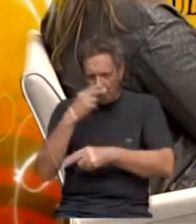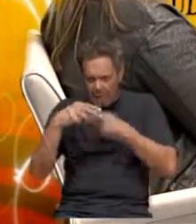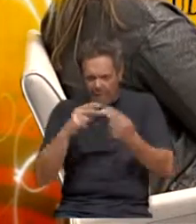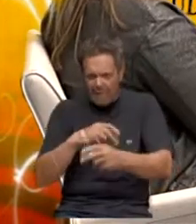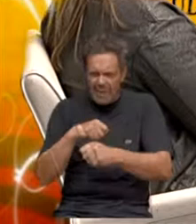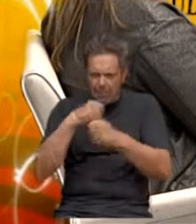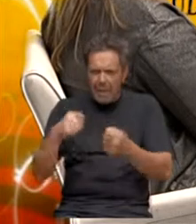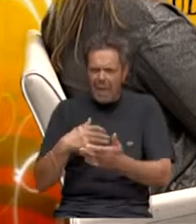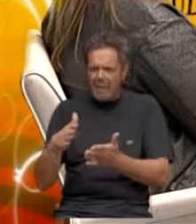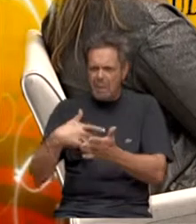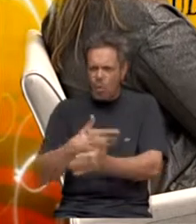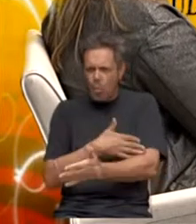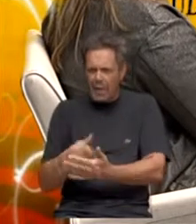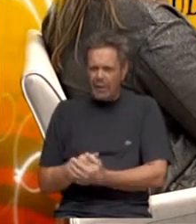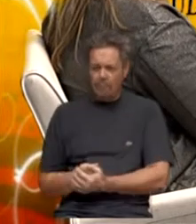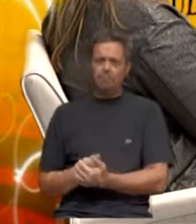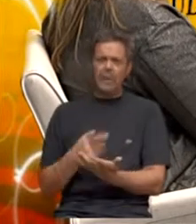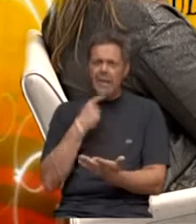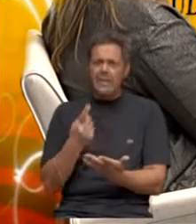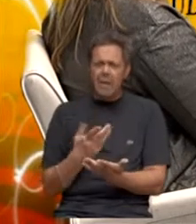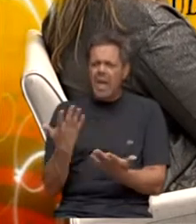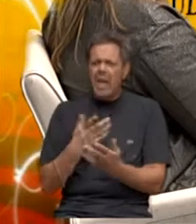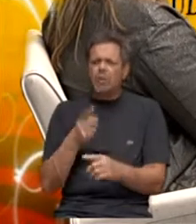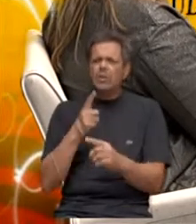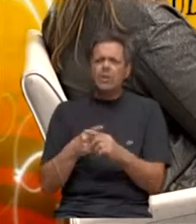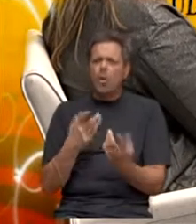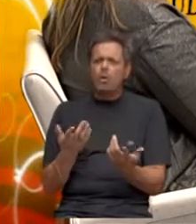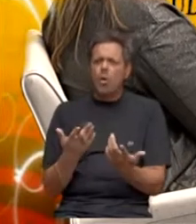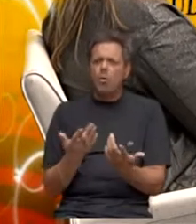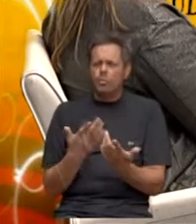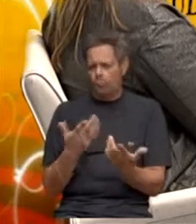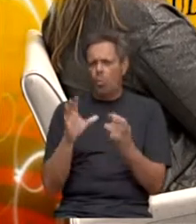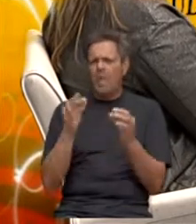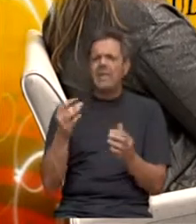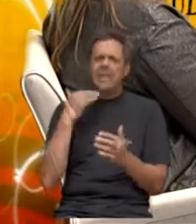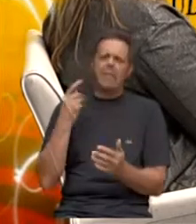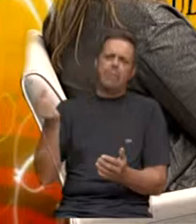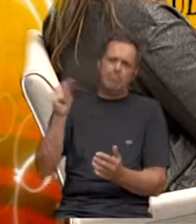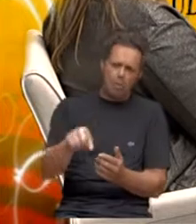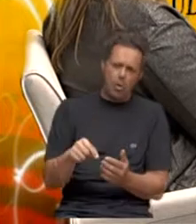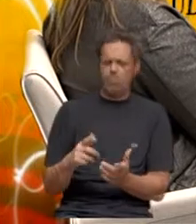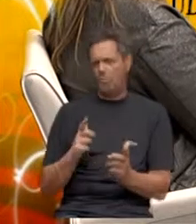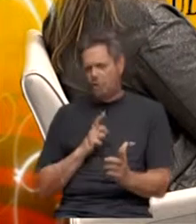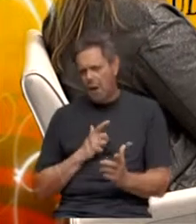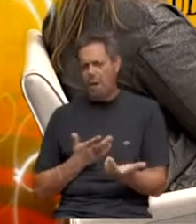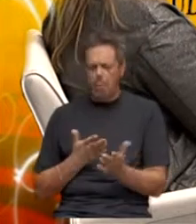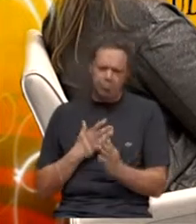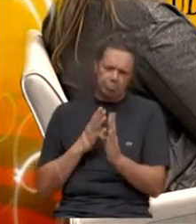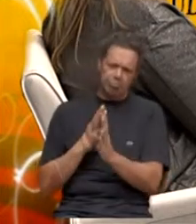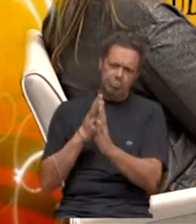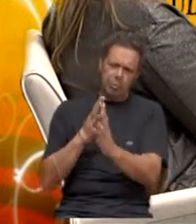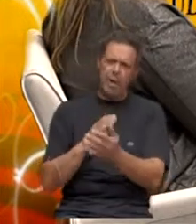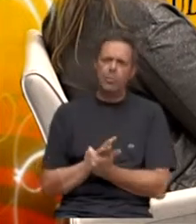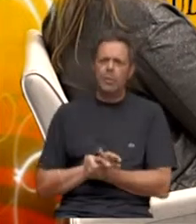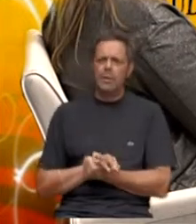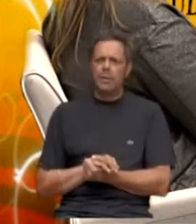je. Da, sad mi recite taj program. Kako će točno se u 10 sati dolazimo, čekamo, pričekamo kulturno, pristojno kao